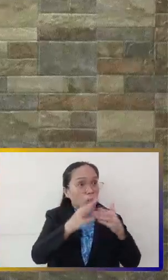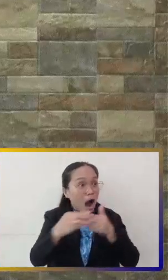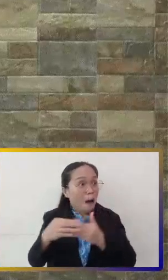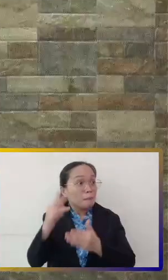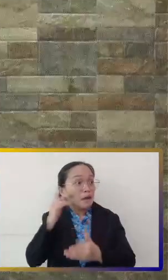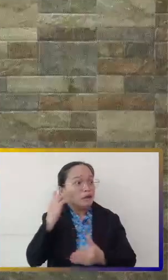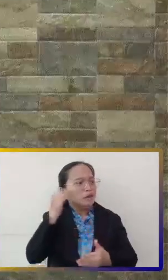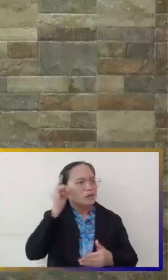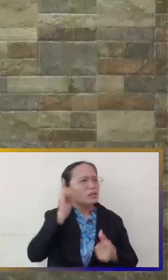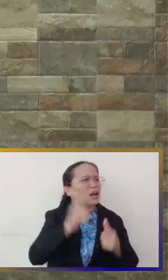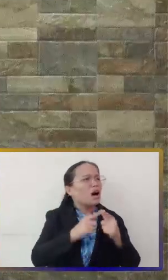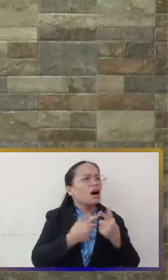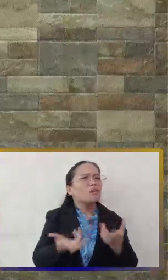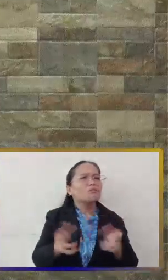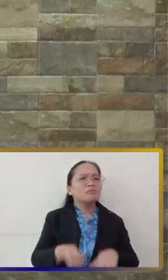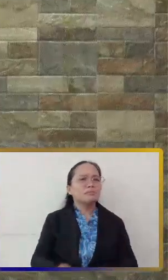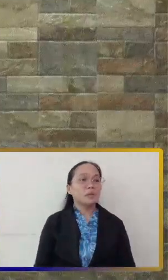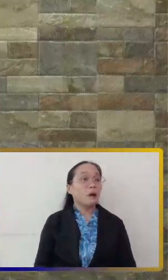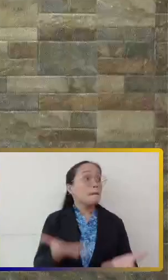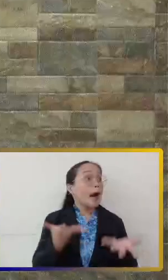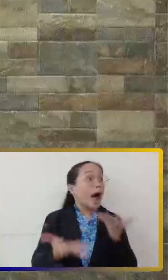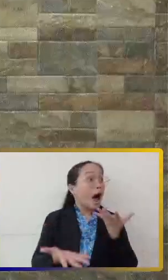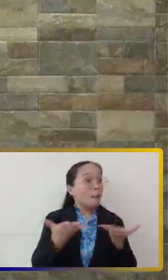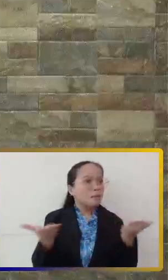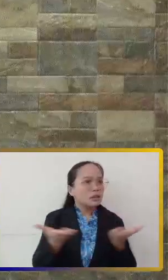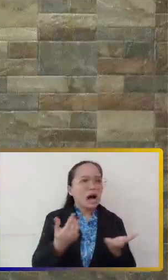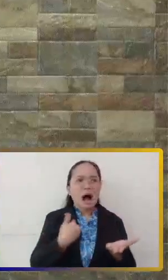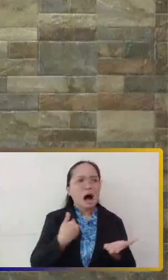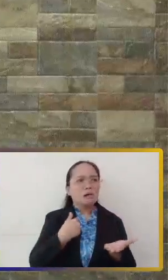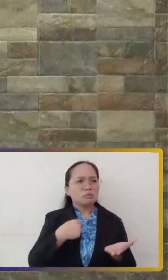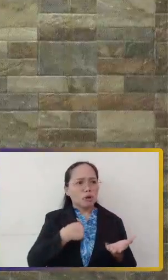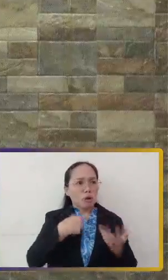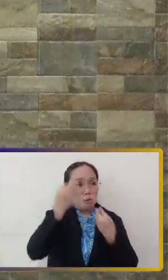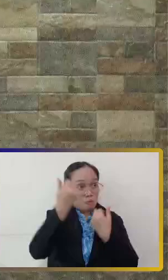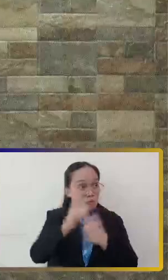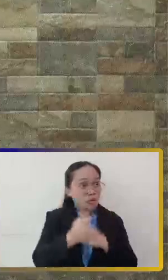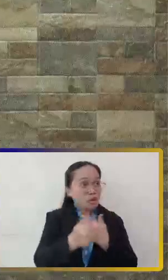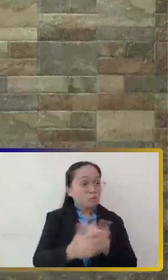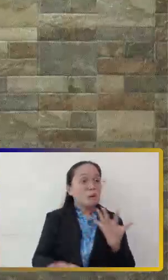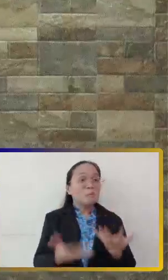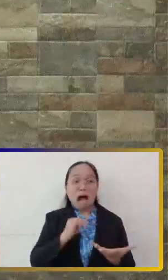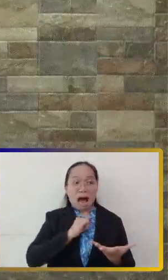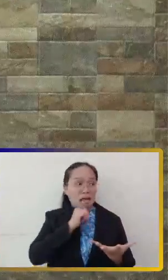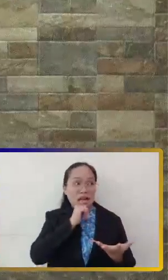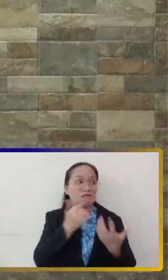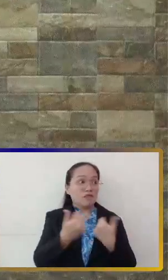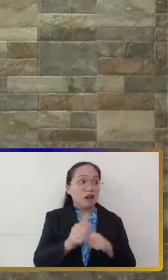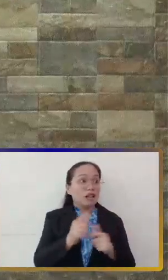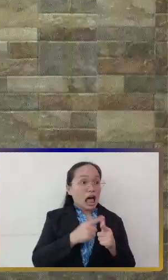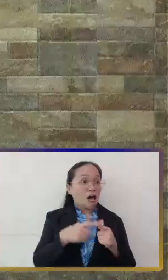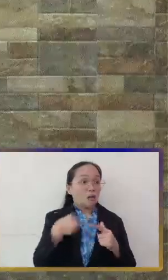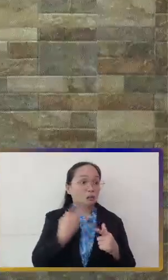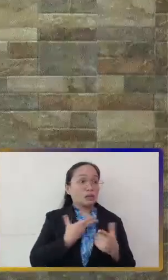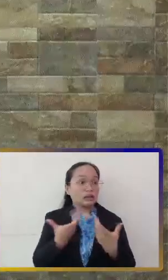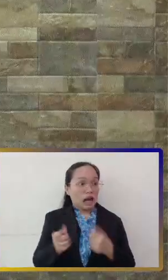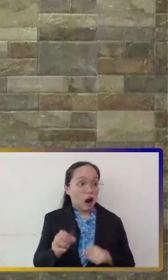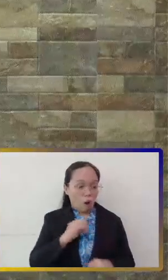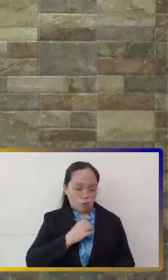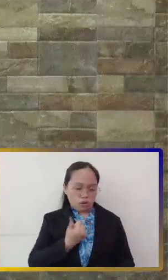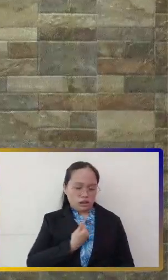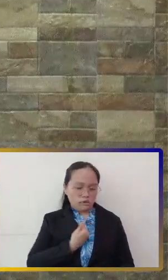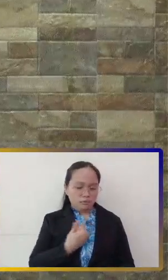So maybe there's something dito na hindi ko nasusunod o maaaring hindi natin nasunod at nagtiwala tayo sa ganito.